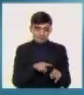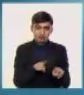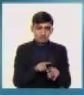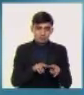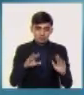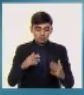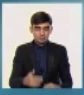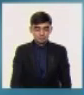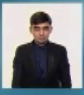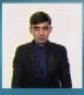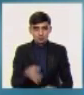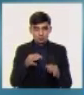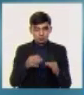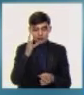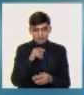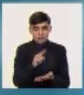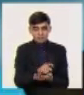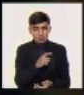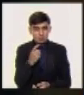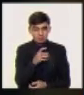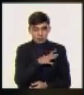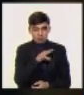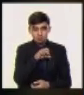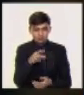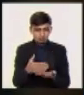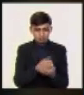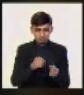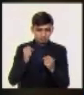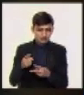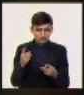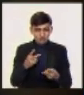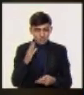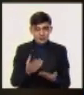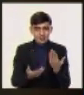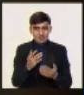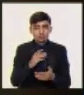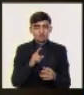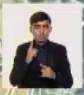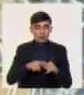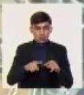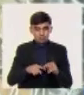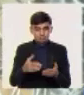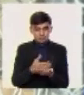ситуация. Суд может обязать хозяйку вынести мусор из квартиры. Другое дело, что вскоре Плюшкины